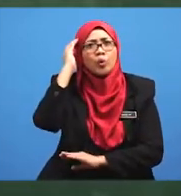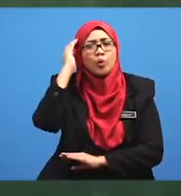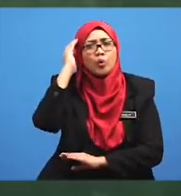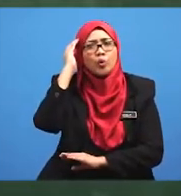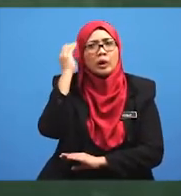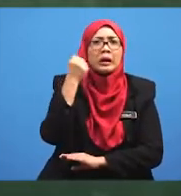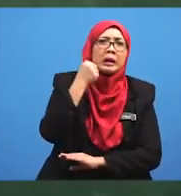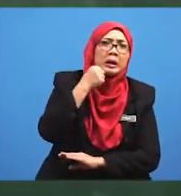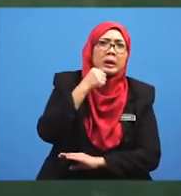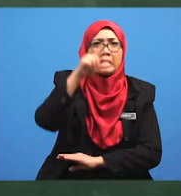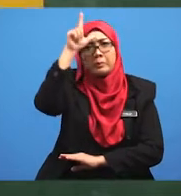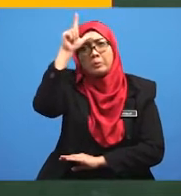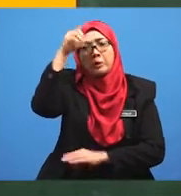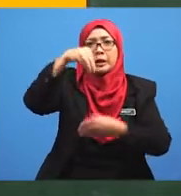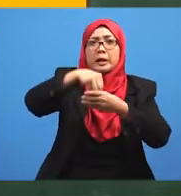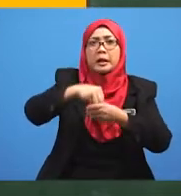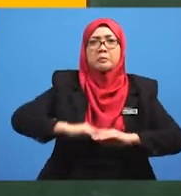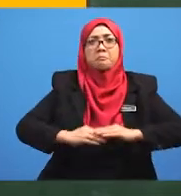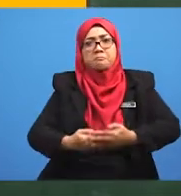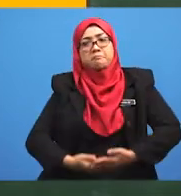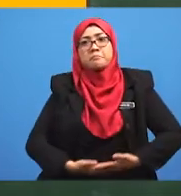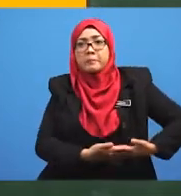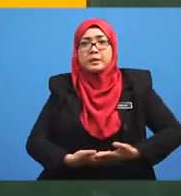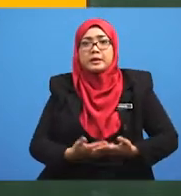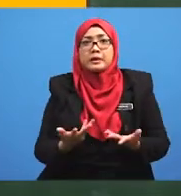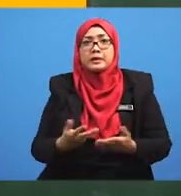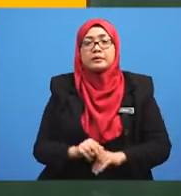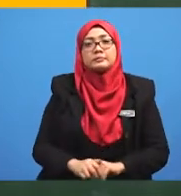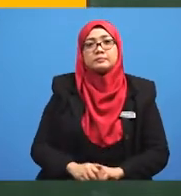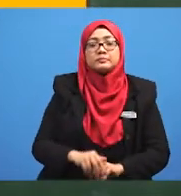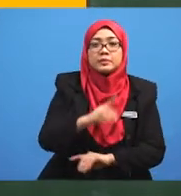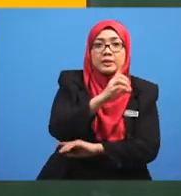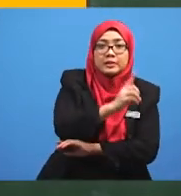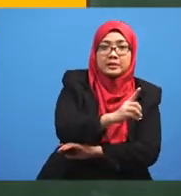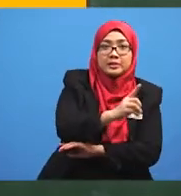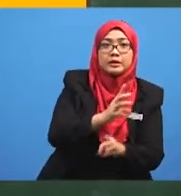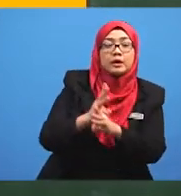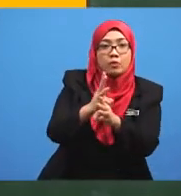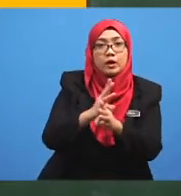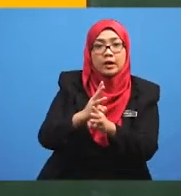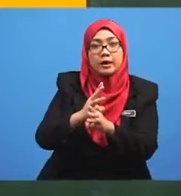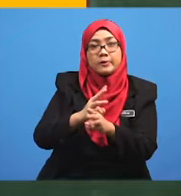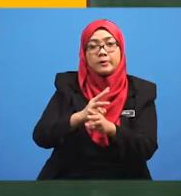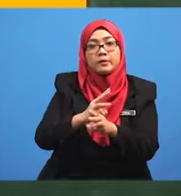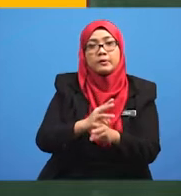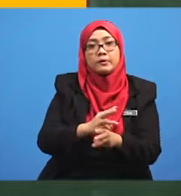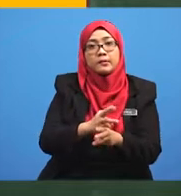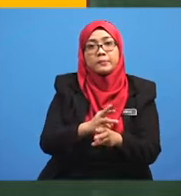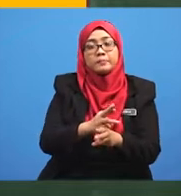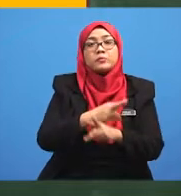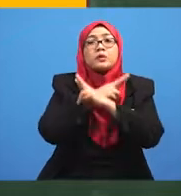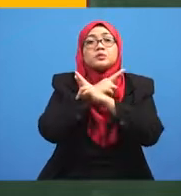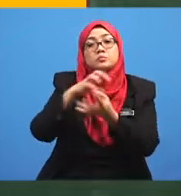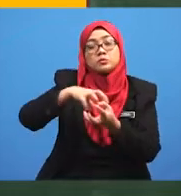rahim. Dan D, sebagai kawalan perosak dalam pertanian.